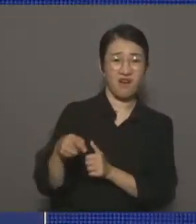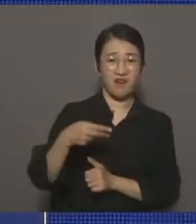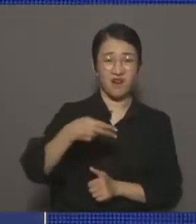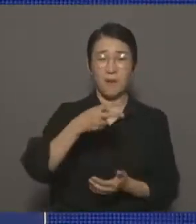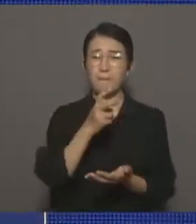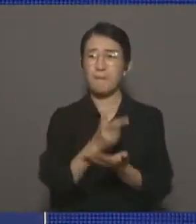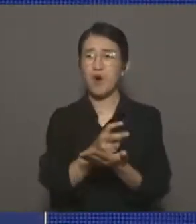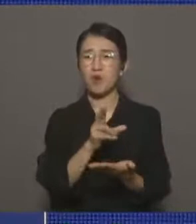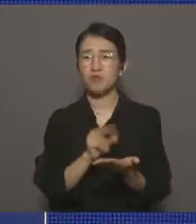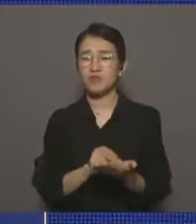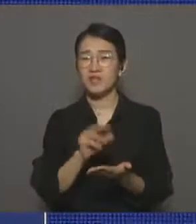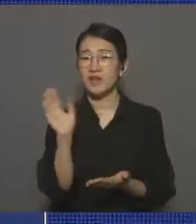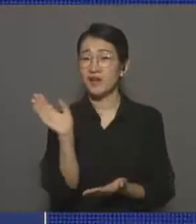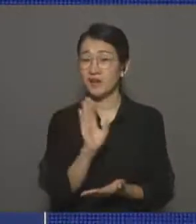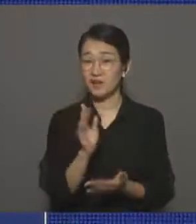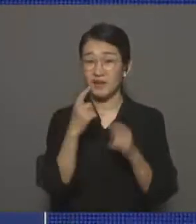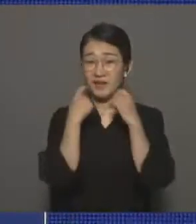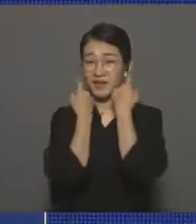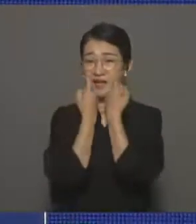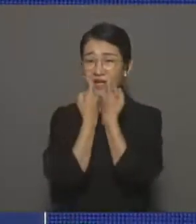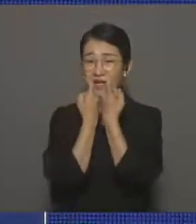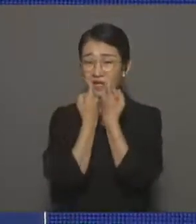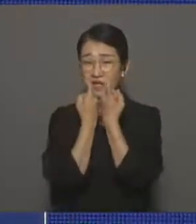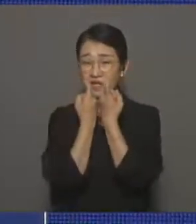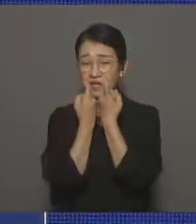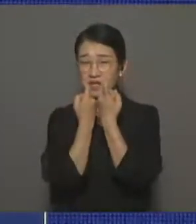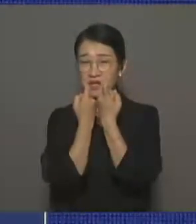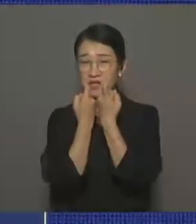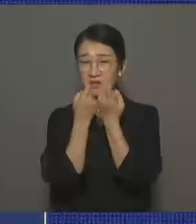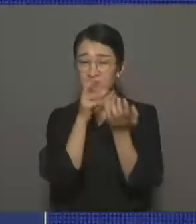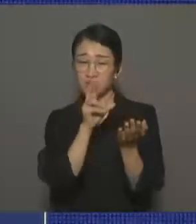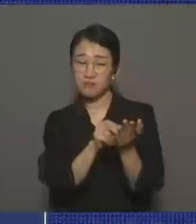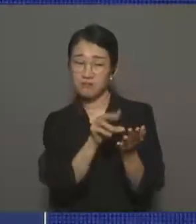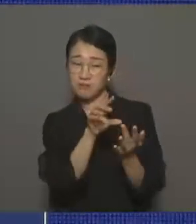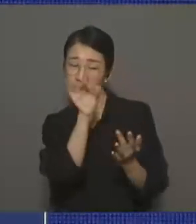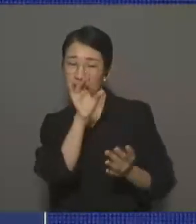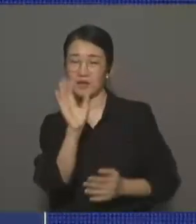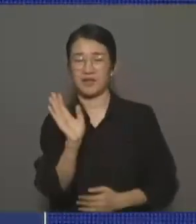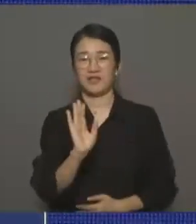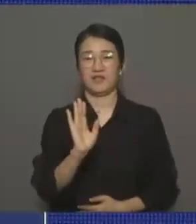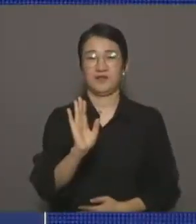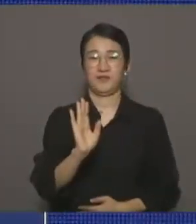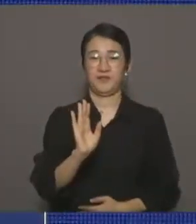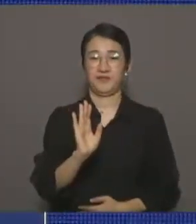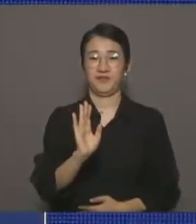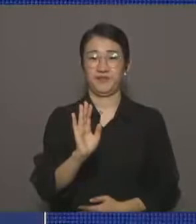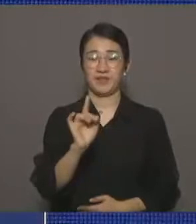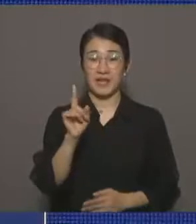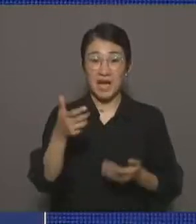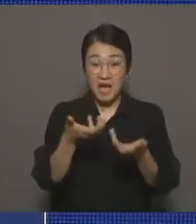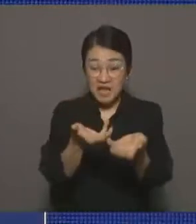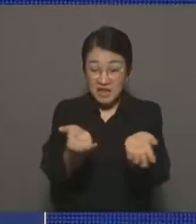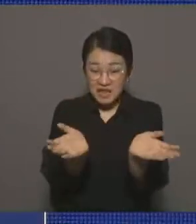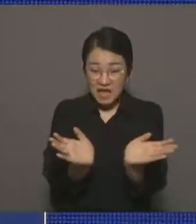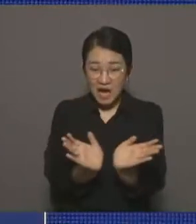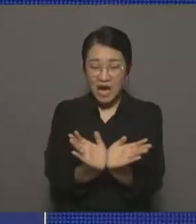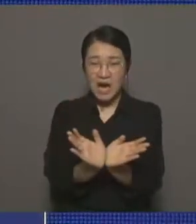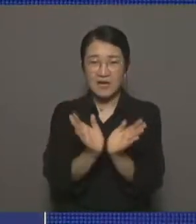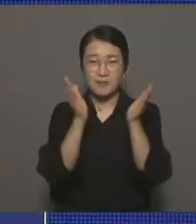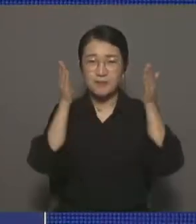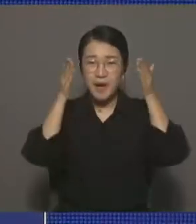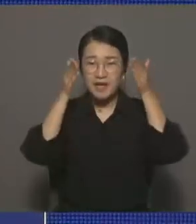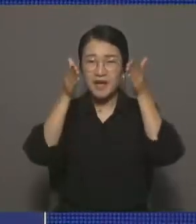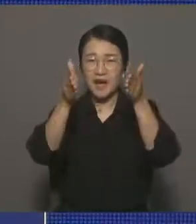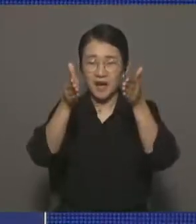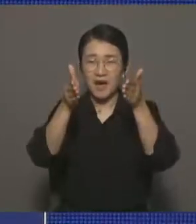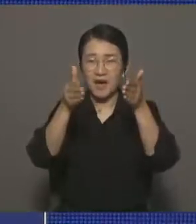아니고 개인적인 약점을 파고드는 것도 아닙니다. 그야말로 당의 노선을 둘러싼 논쟁, 노선